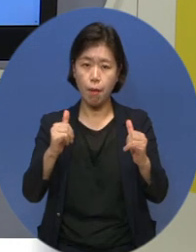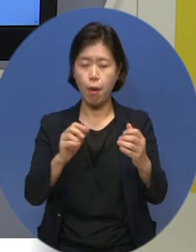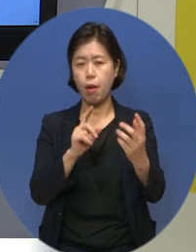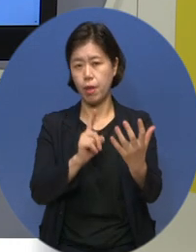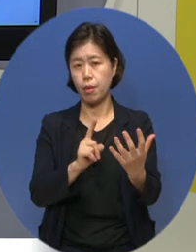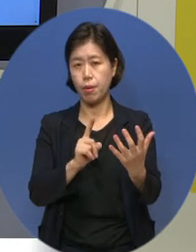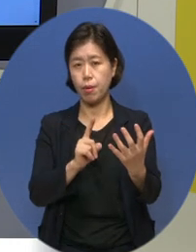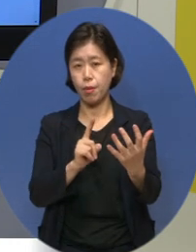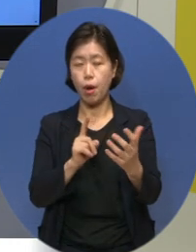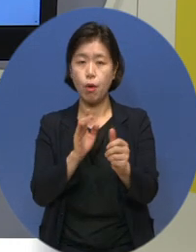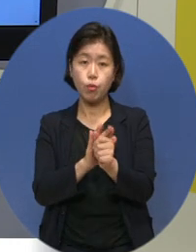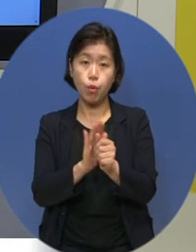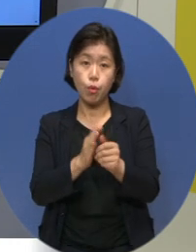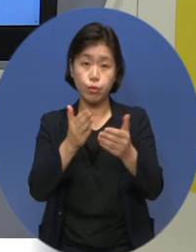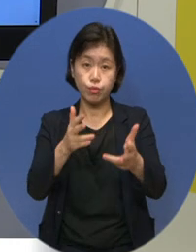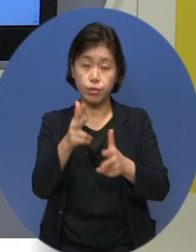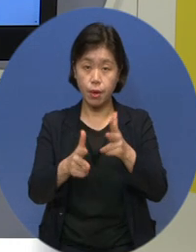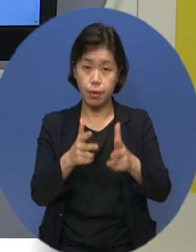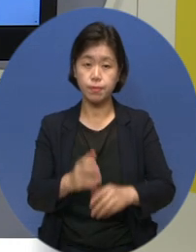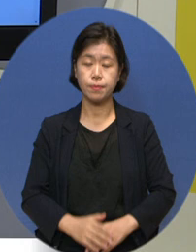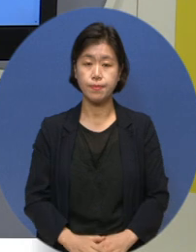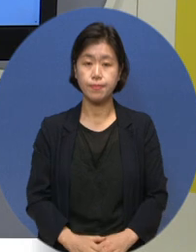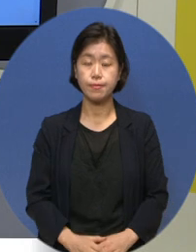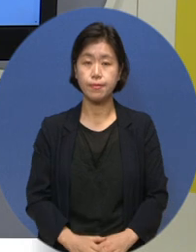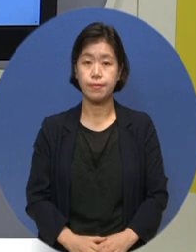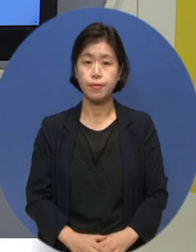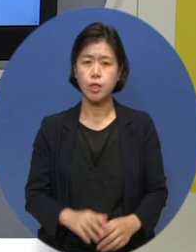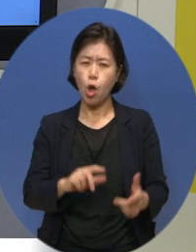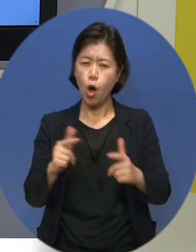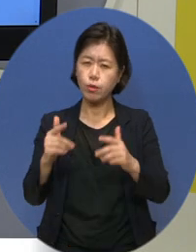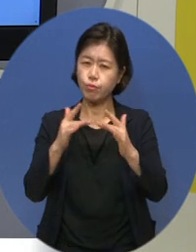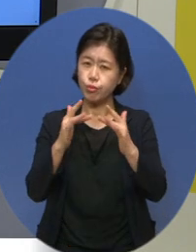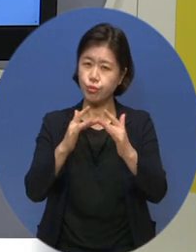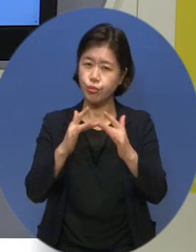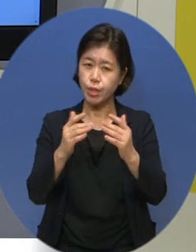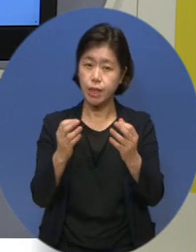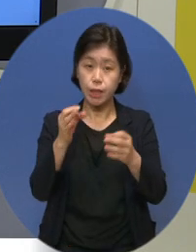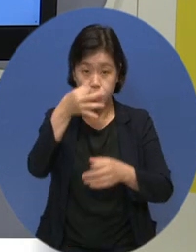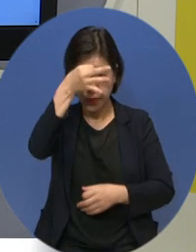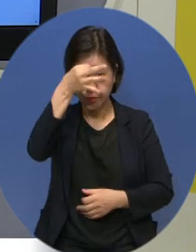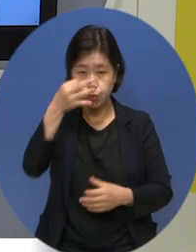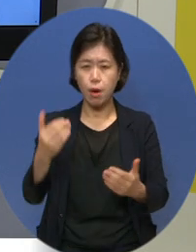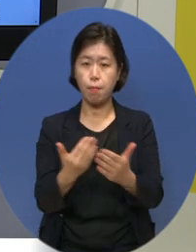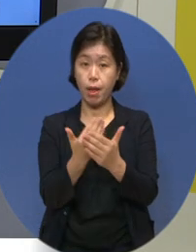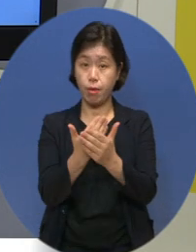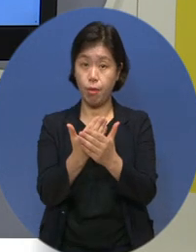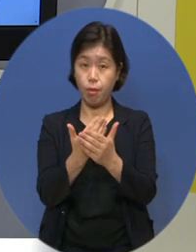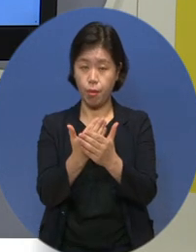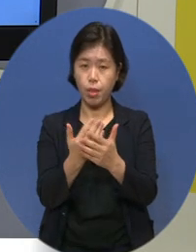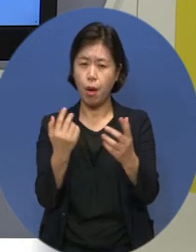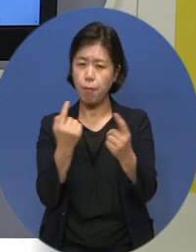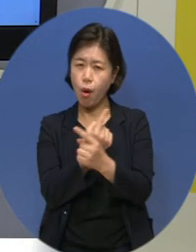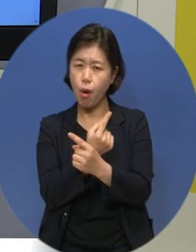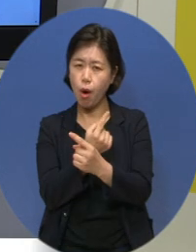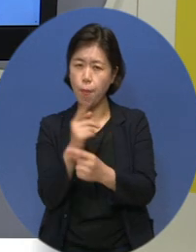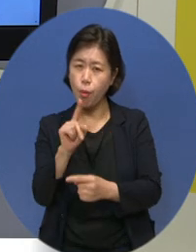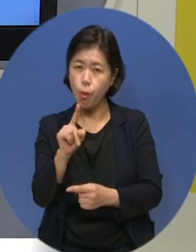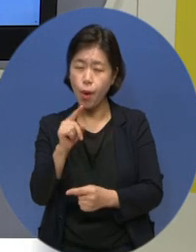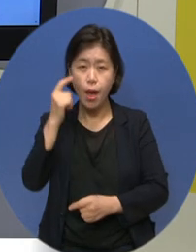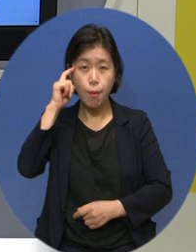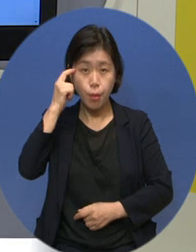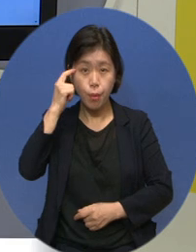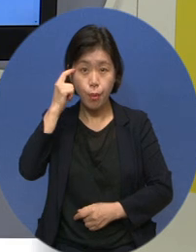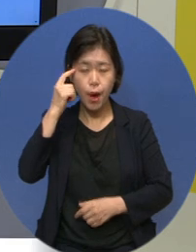지원하는 사업 인데요 디지털 기술의 발전으로 변화를 모색하던 예술가의 창작 활동은 코론 알구